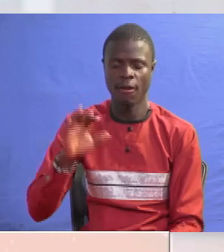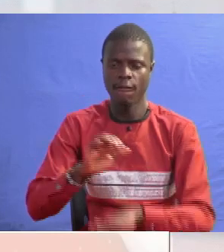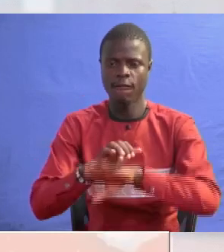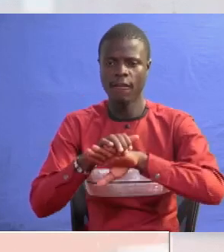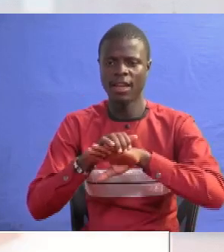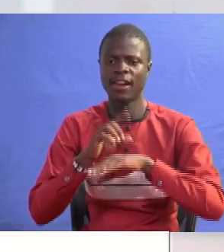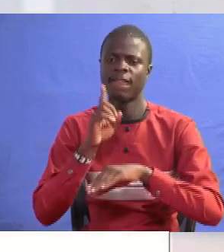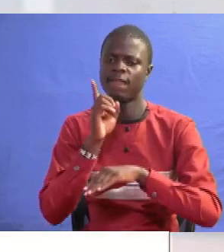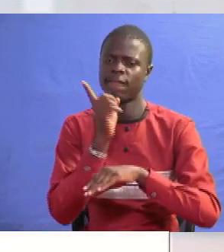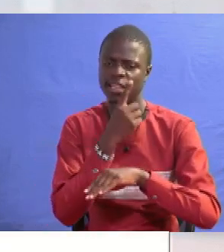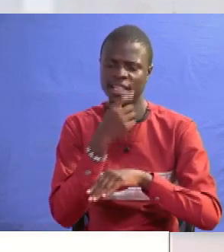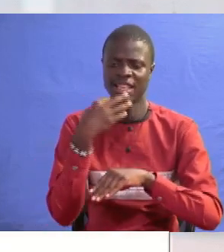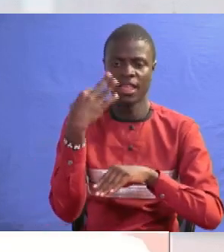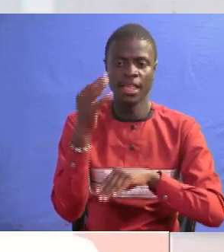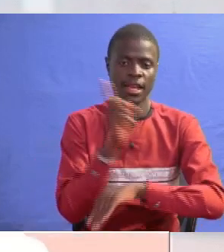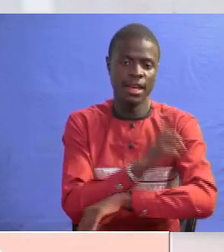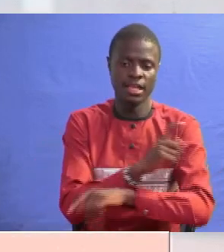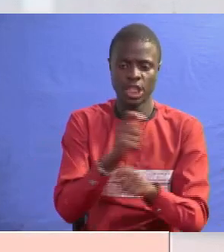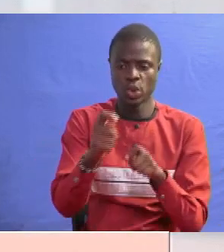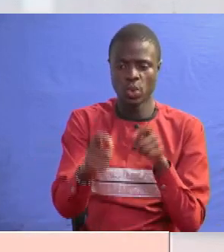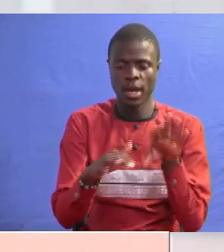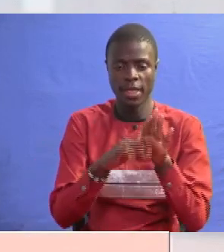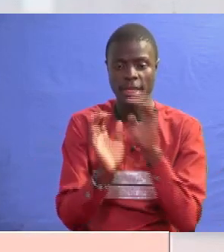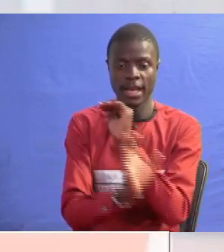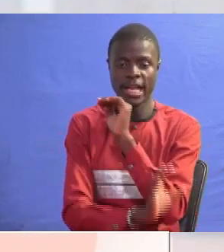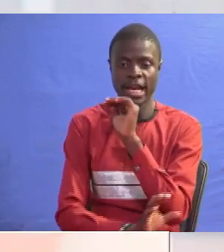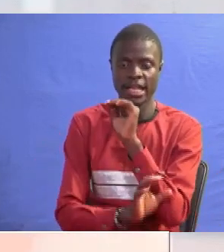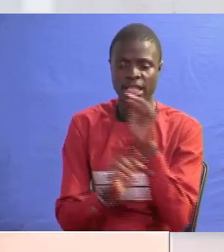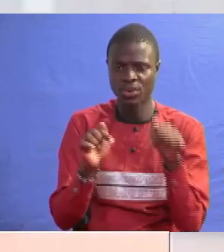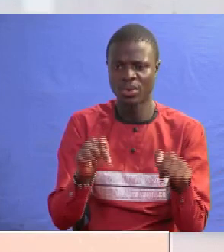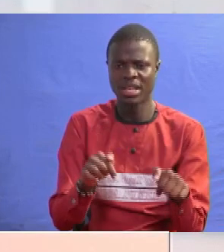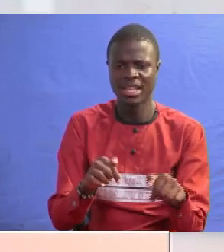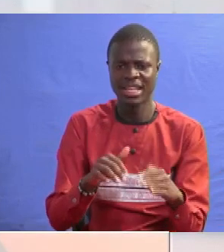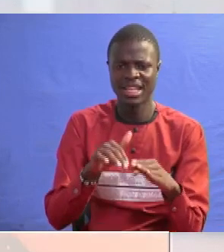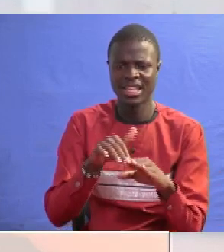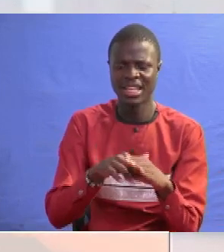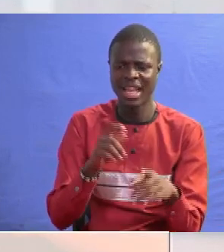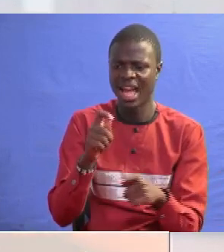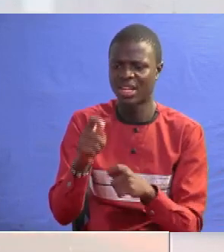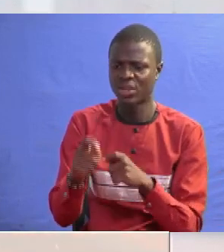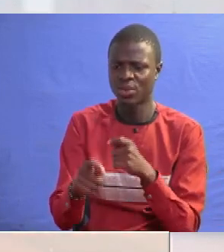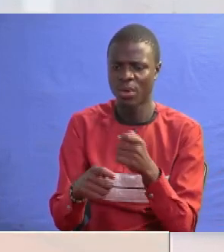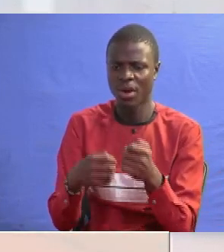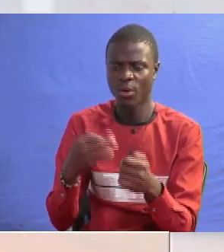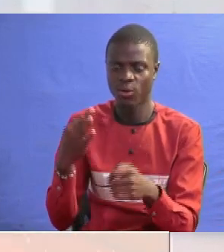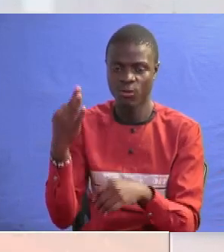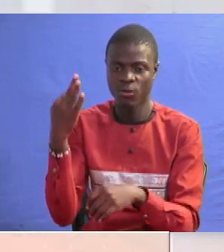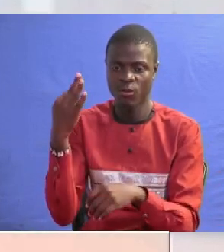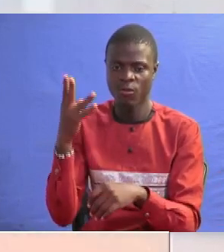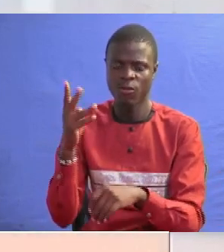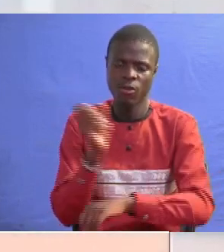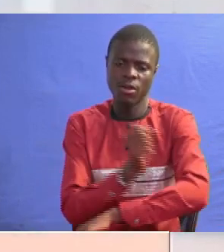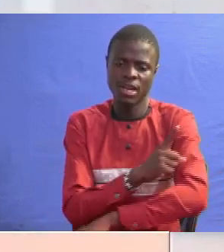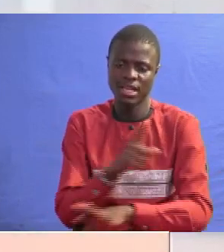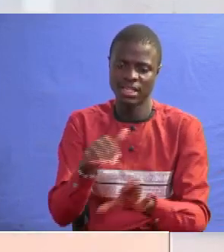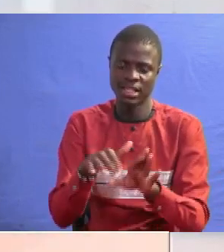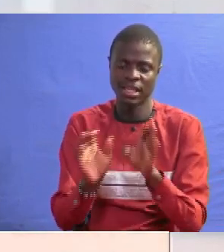siku nne nch rasmi hii Leo katika ziara Ya siku ya mwi nch amek na Vio wa Kid kuta baraza la